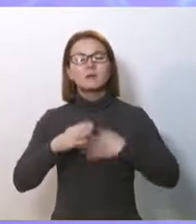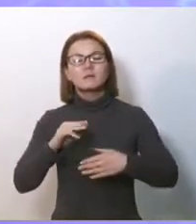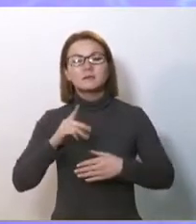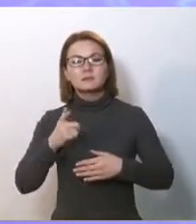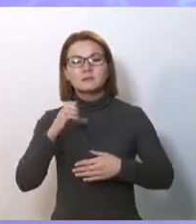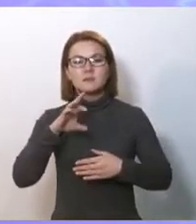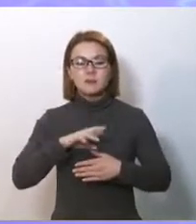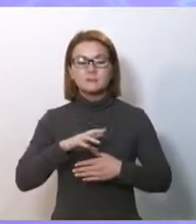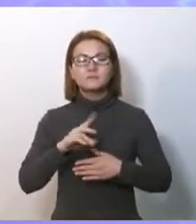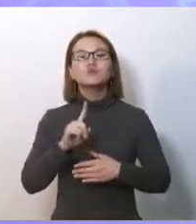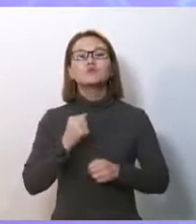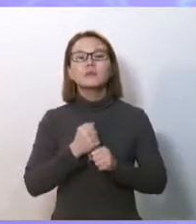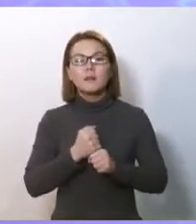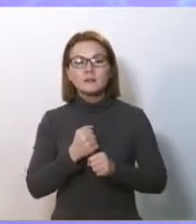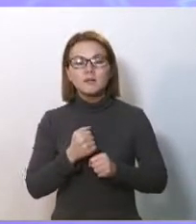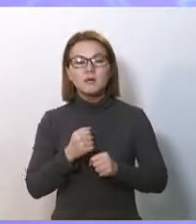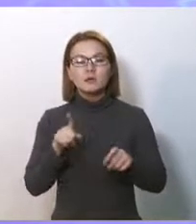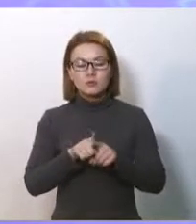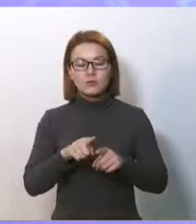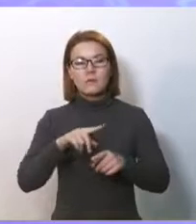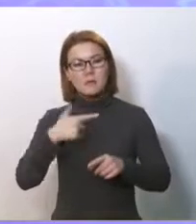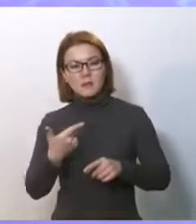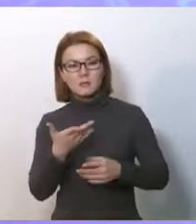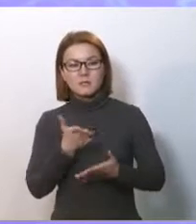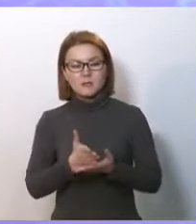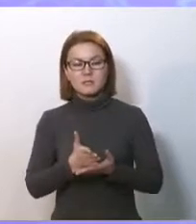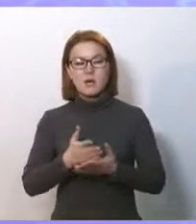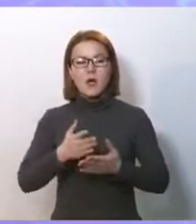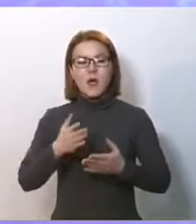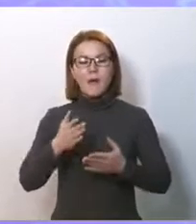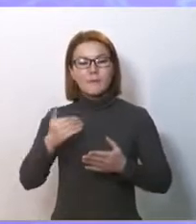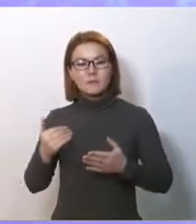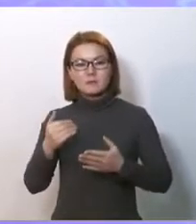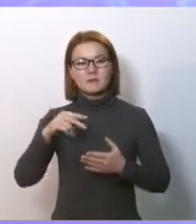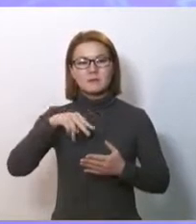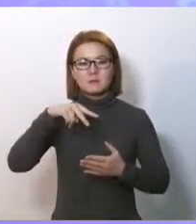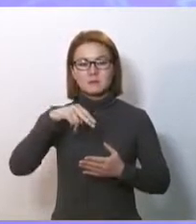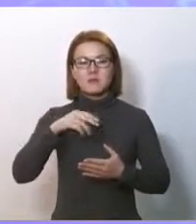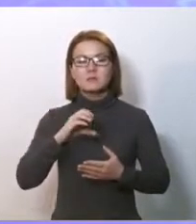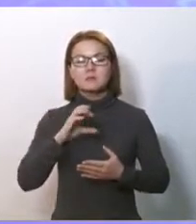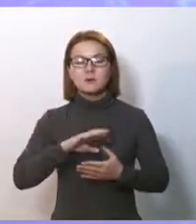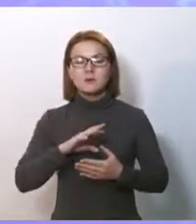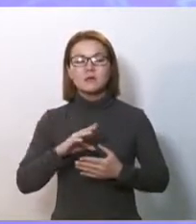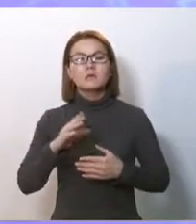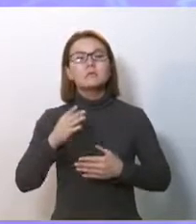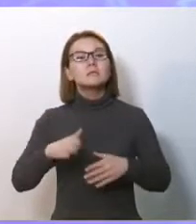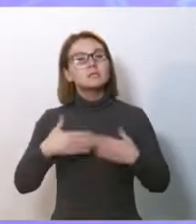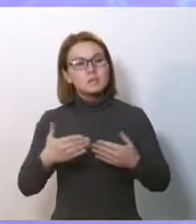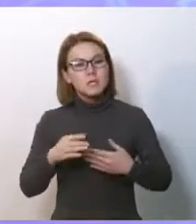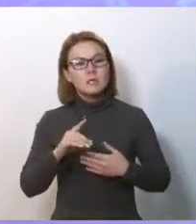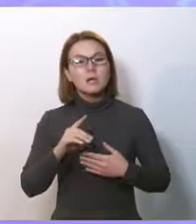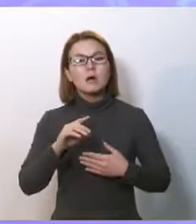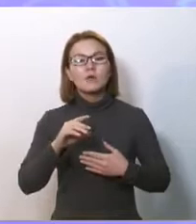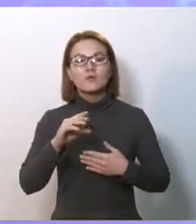«что делать?» пишется мягкий знак перед суффиксом «ся». «Здороваться»,